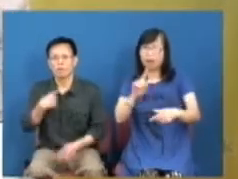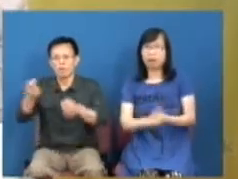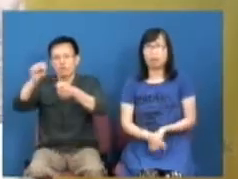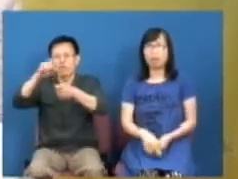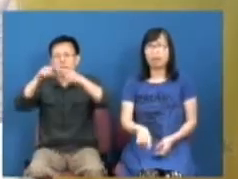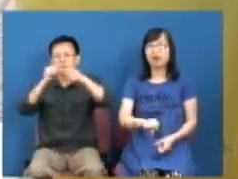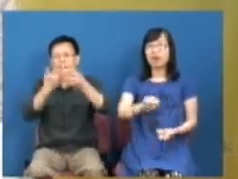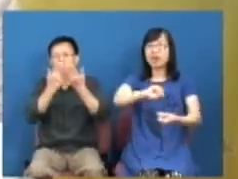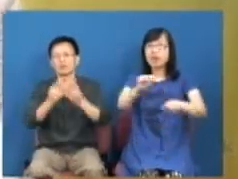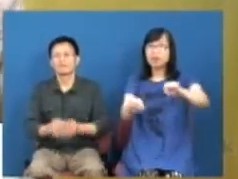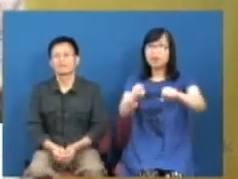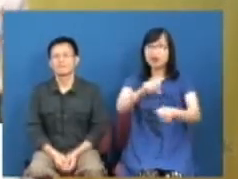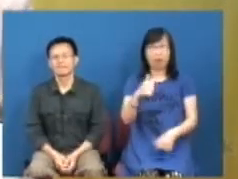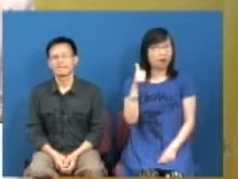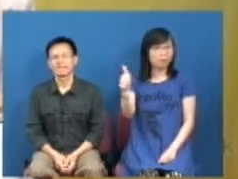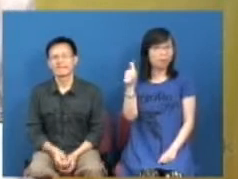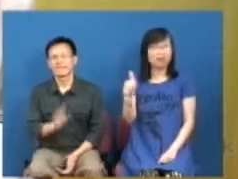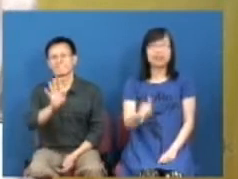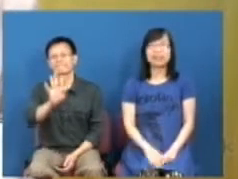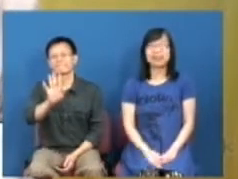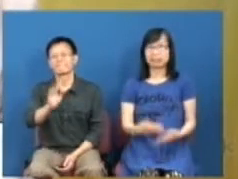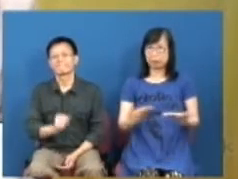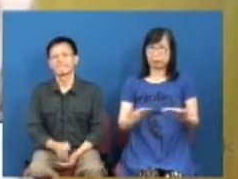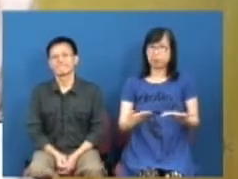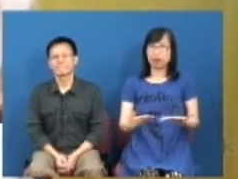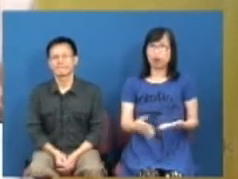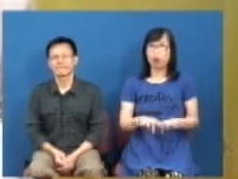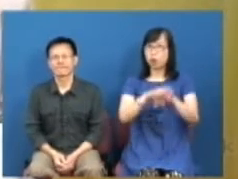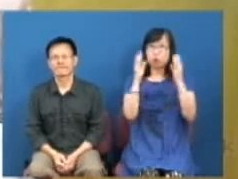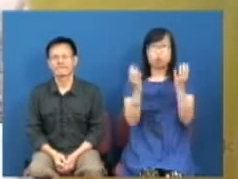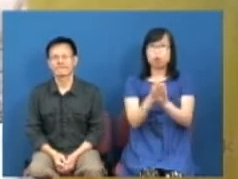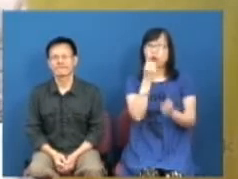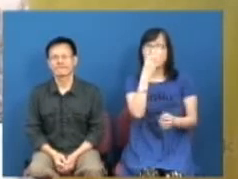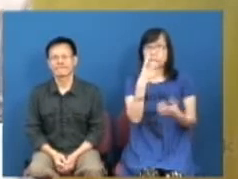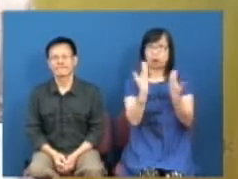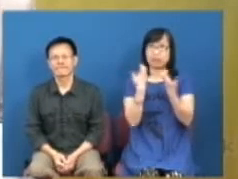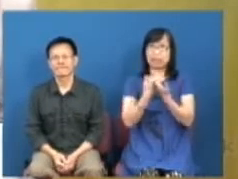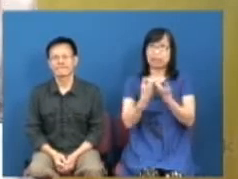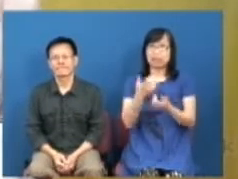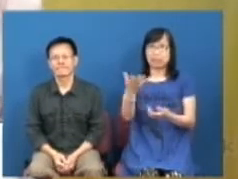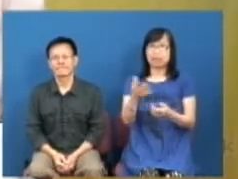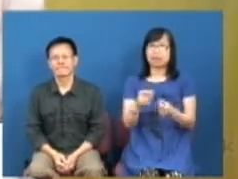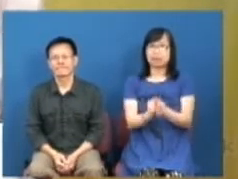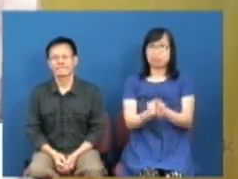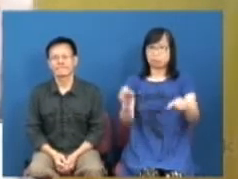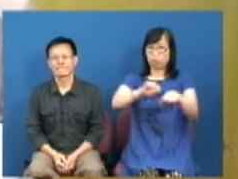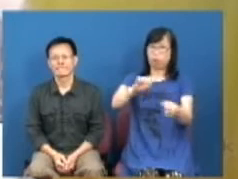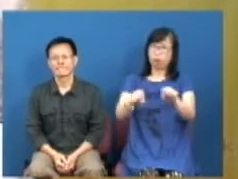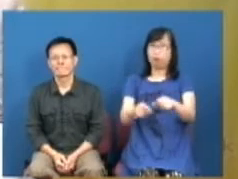的 啊，威啦你直情嚇，即係今日即係全香港計啊，即係你哋排名首榜